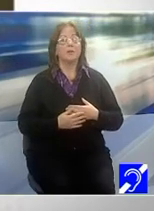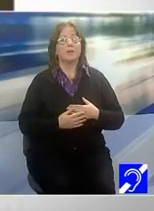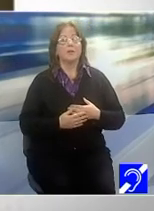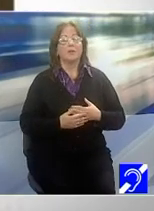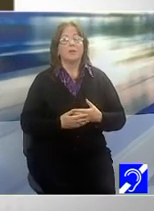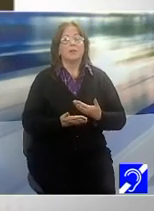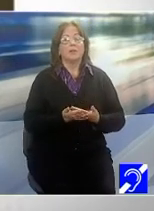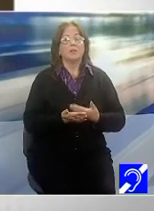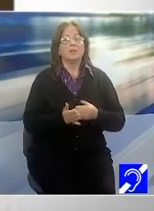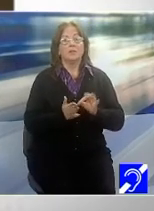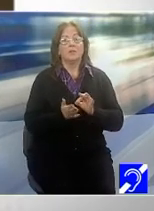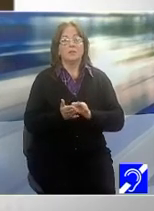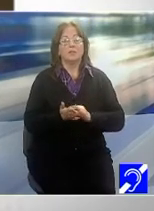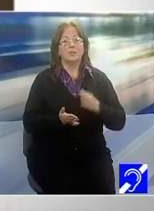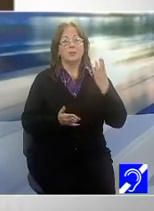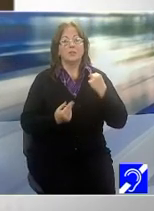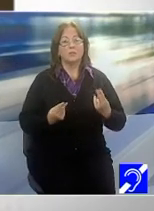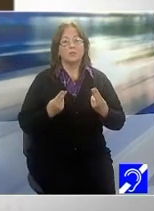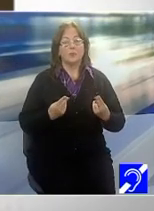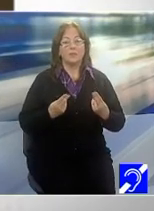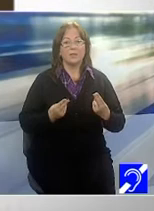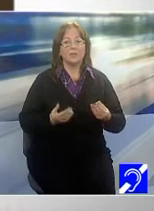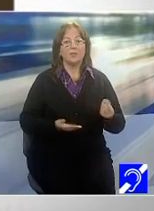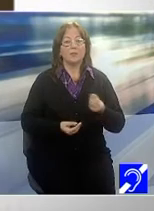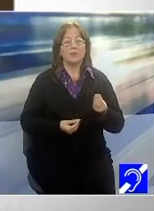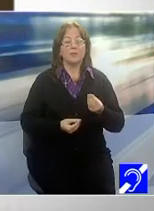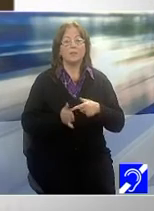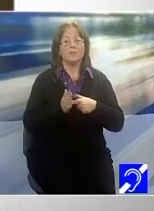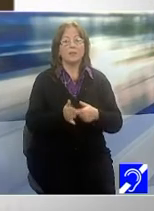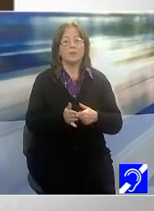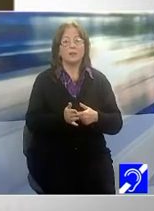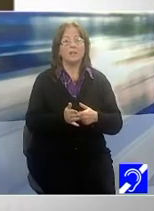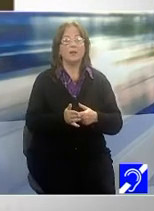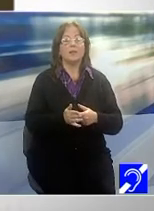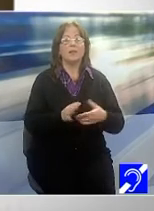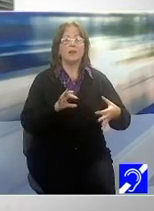sunt date cheie care arată cum crește relația între țările noastre. În